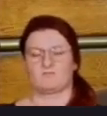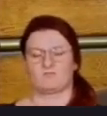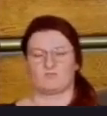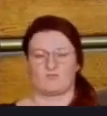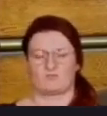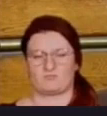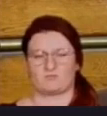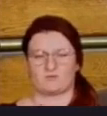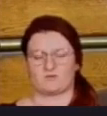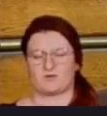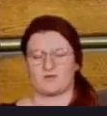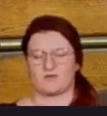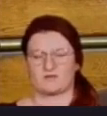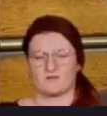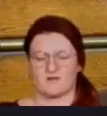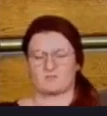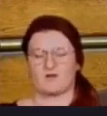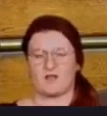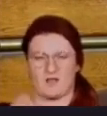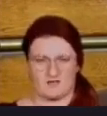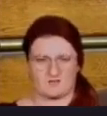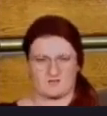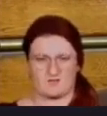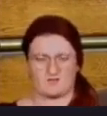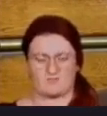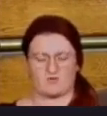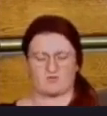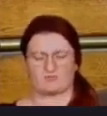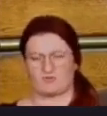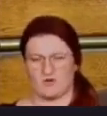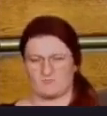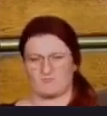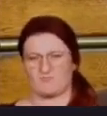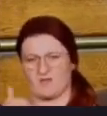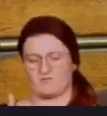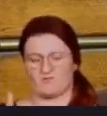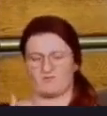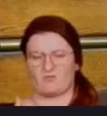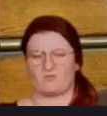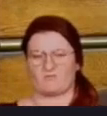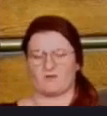i jesteście skłonni zaakceptować grzech pierworodny miasta Lublin?